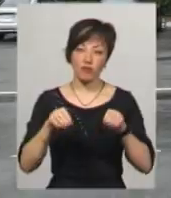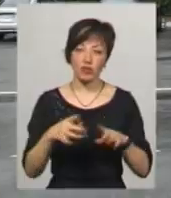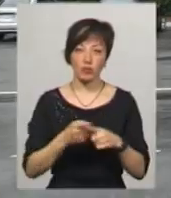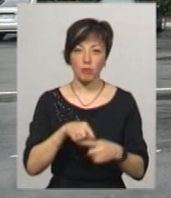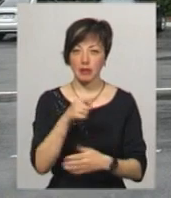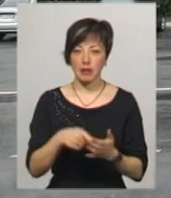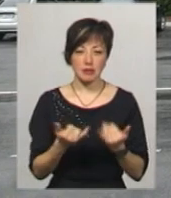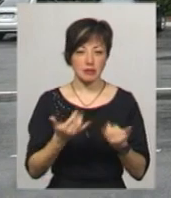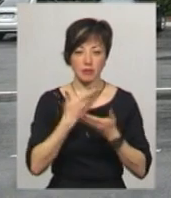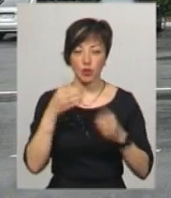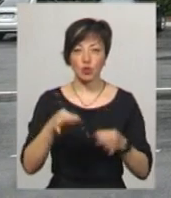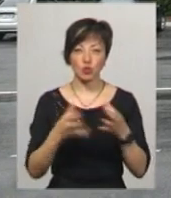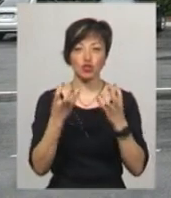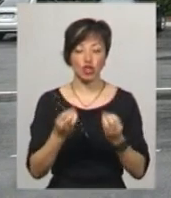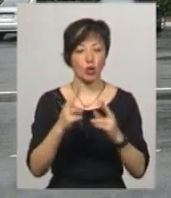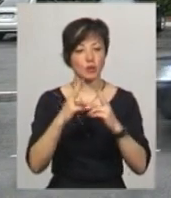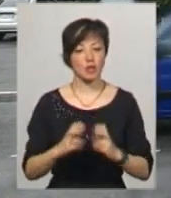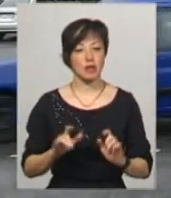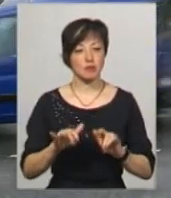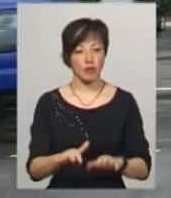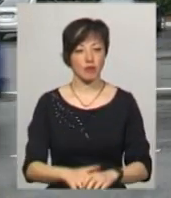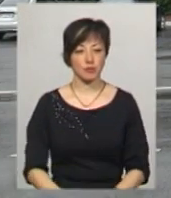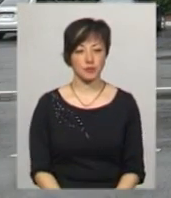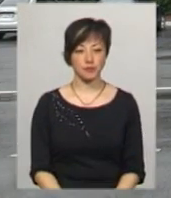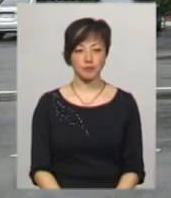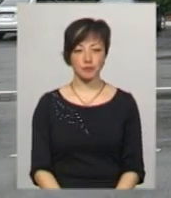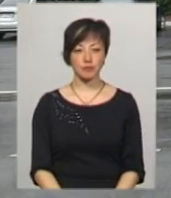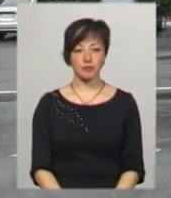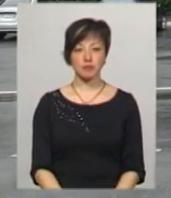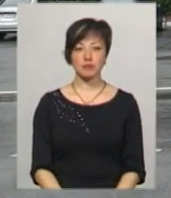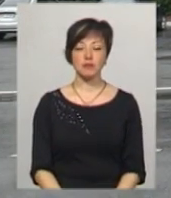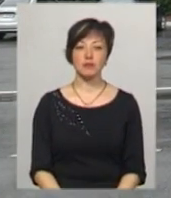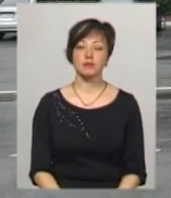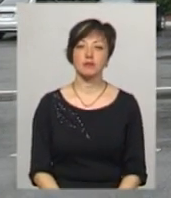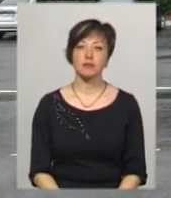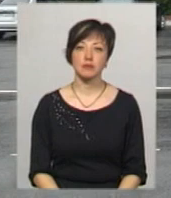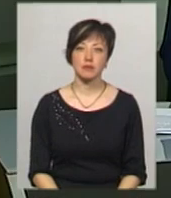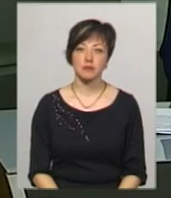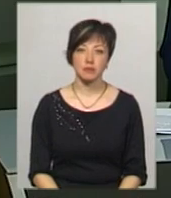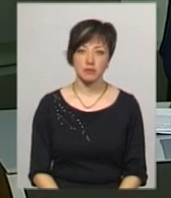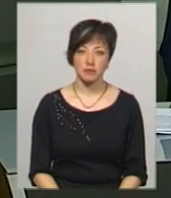питання наразі немає. Суд ще розглядає справу. Світлана Поробок, Олександр Горішевський, новини Поділля Центр.